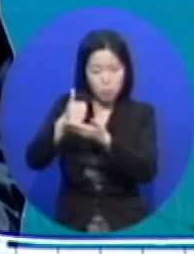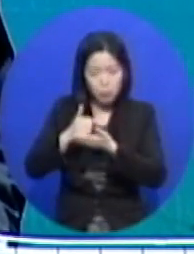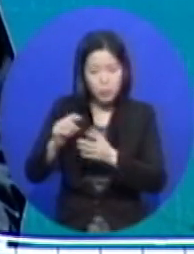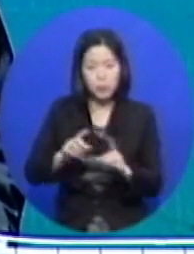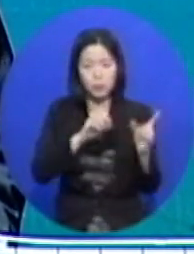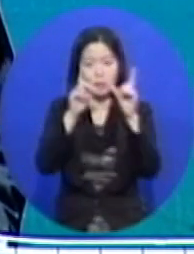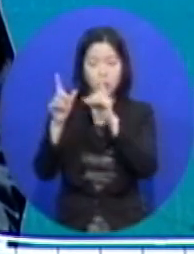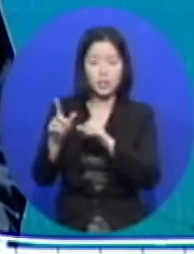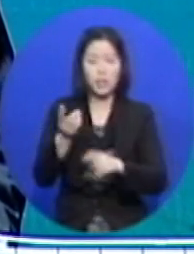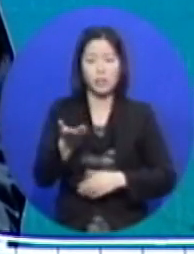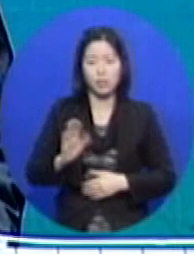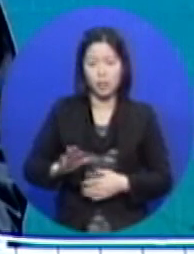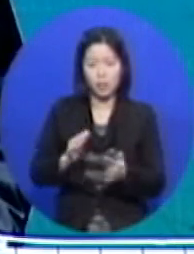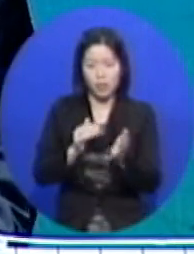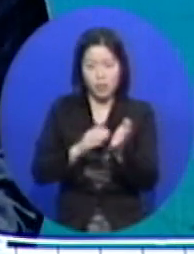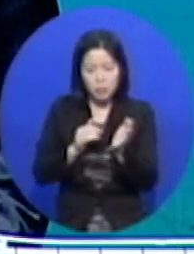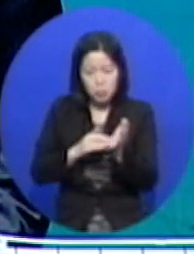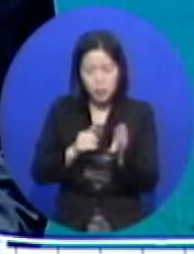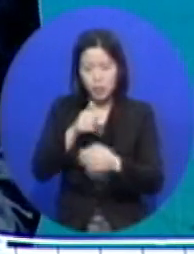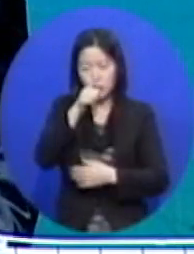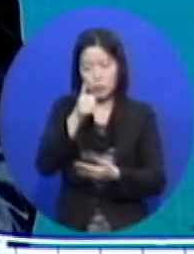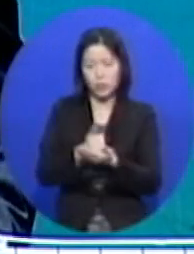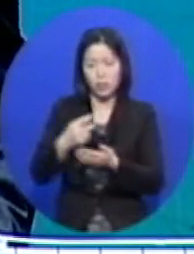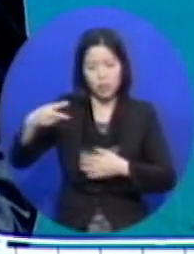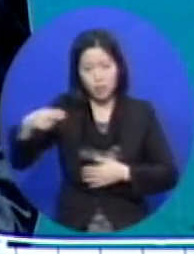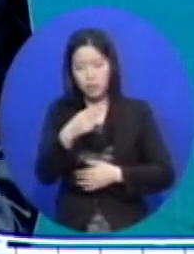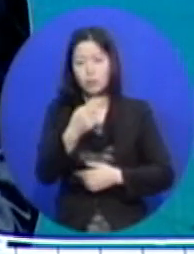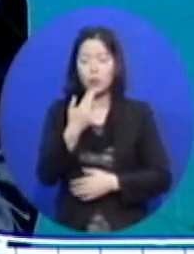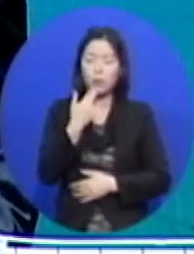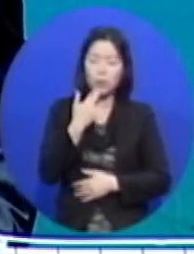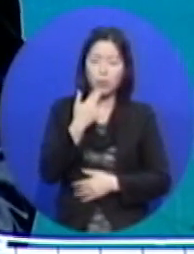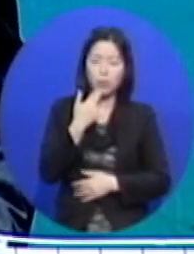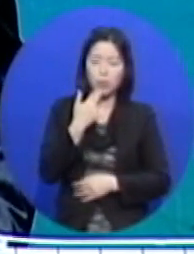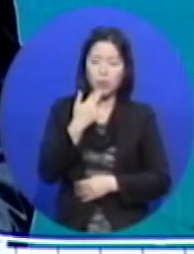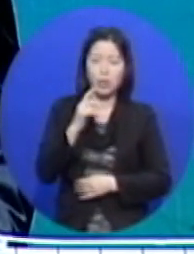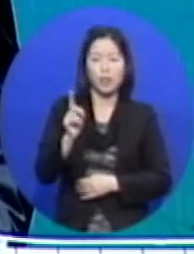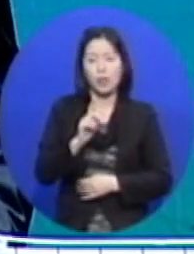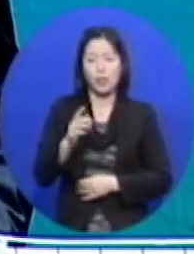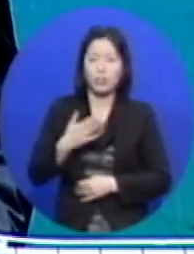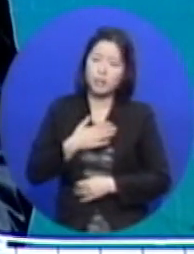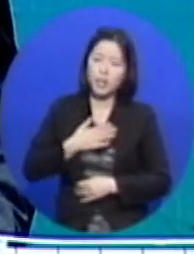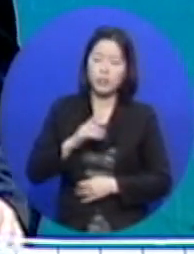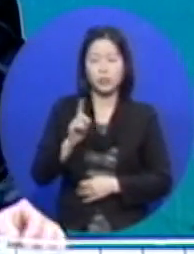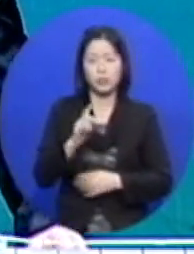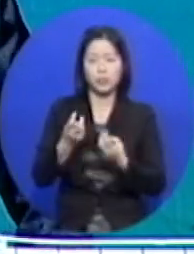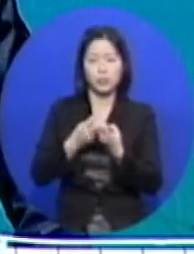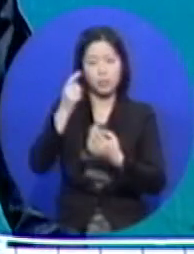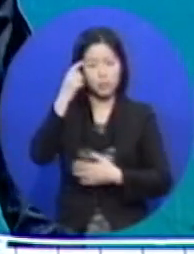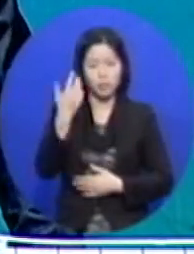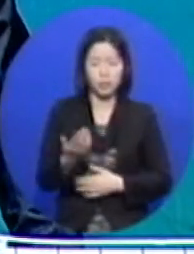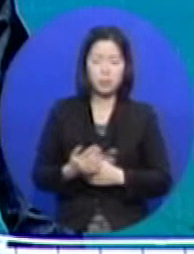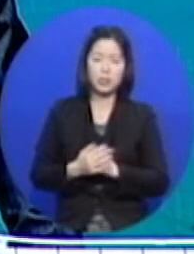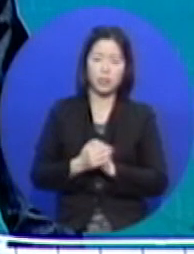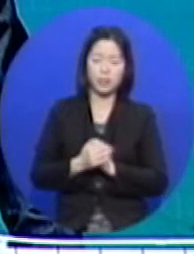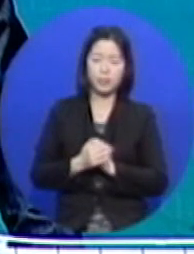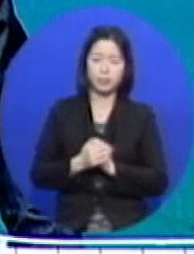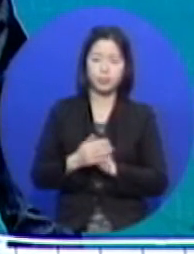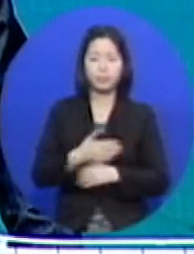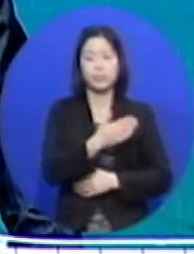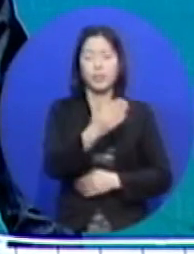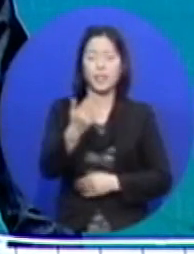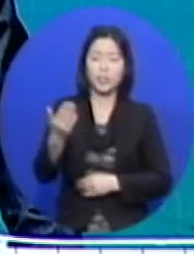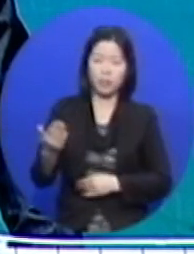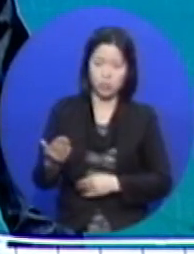은밀한 죄 끊어지자 아 1 목사님 나는 그럼 또 이가 어떻게 된 일이에요 여러분